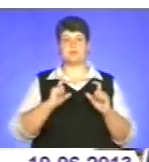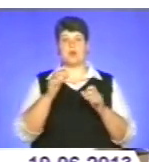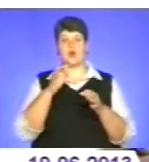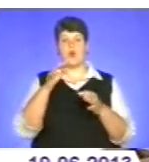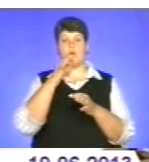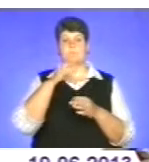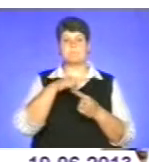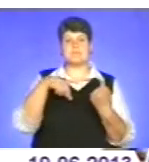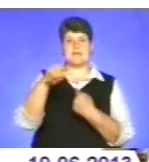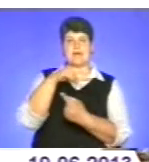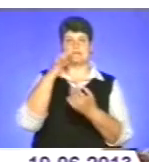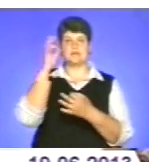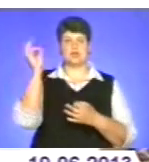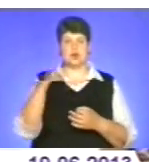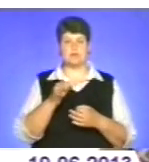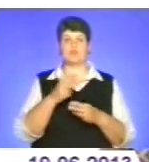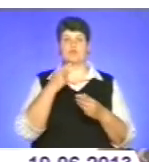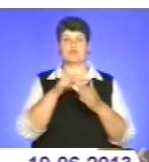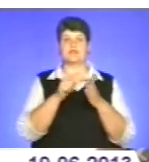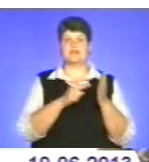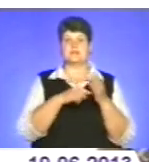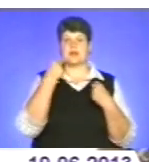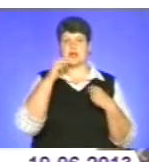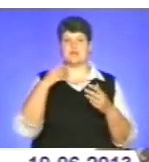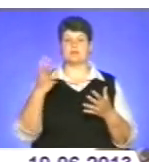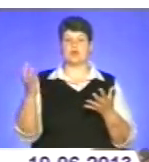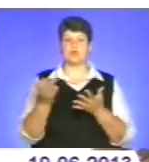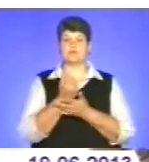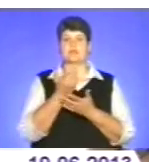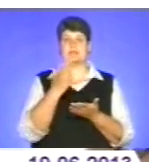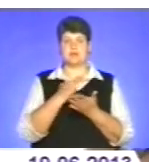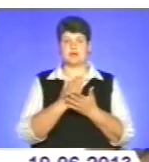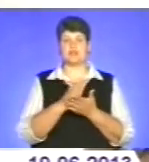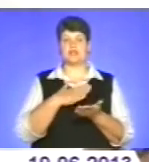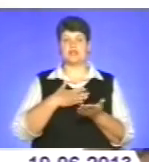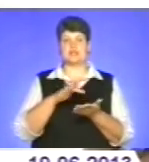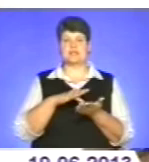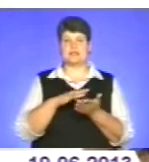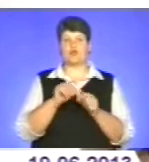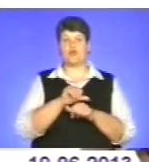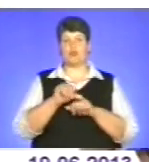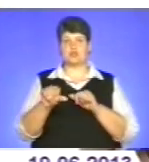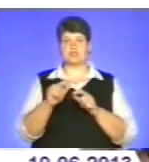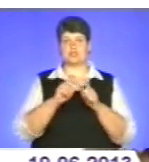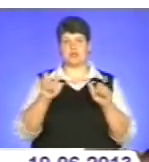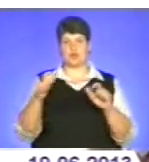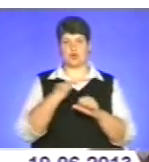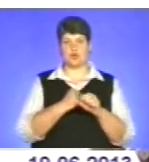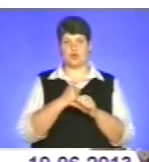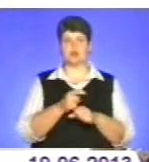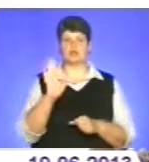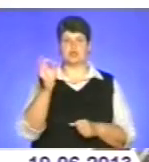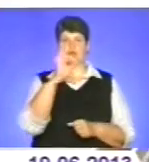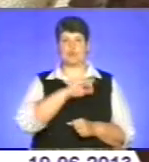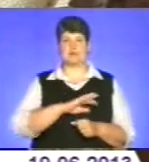досвідом, поділимося кращими успіхами, які досягли наші центри у позашкільній роботі. Я думаю, що цей семінар повинен бути корисним для